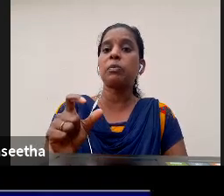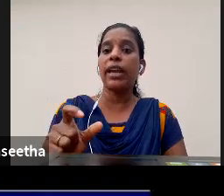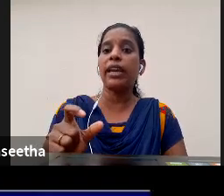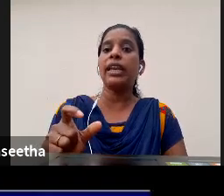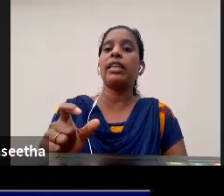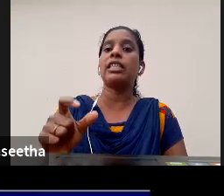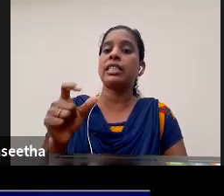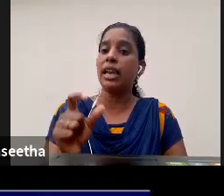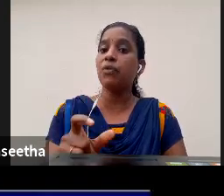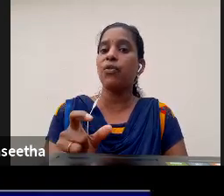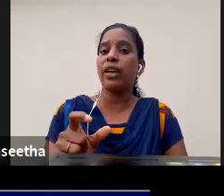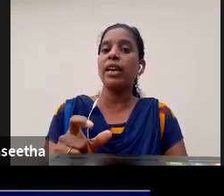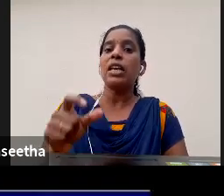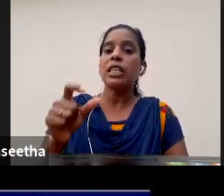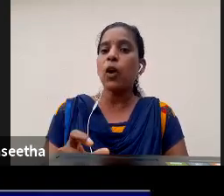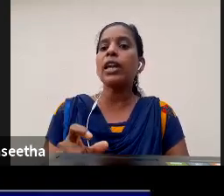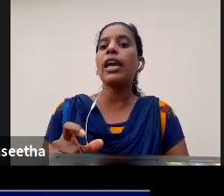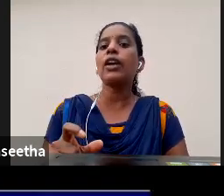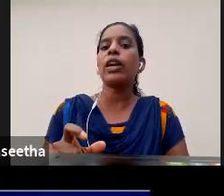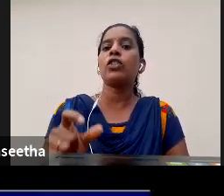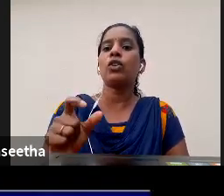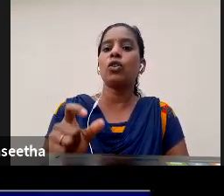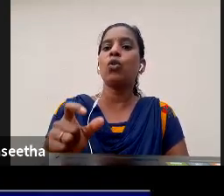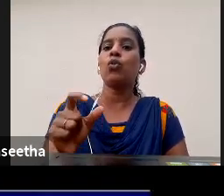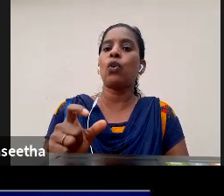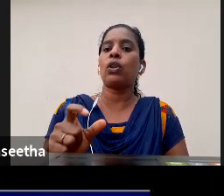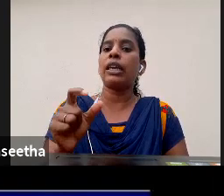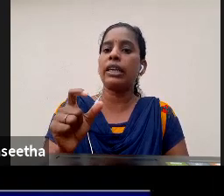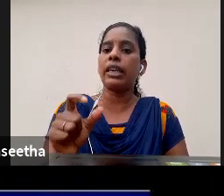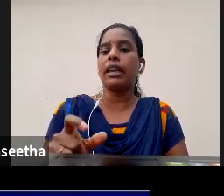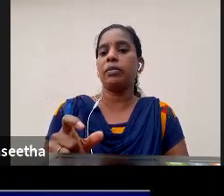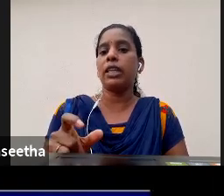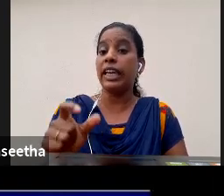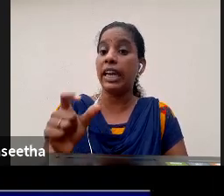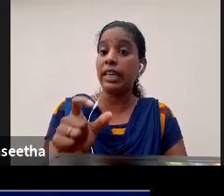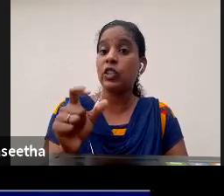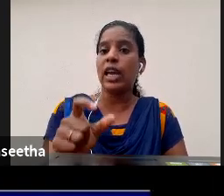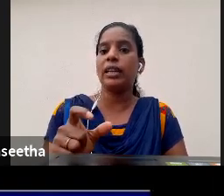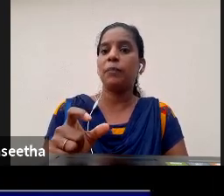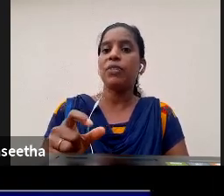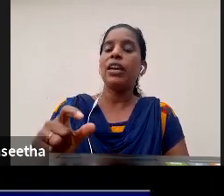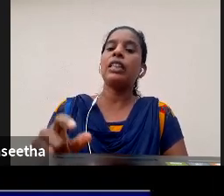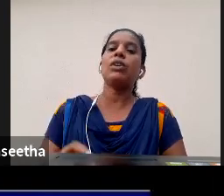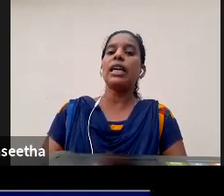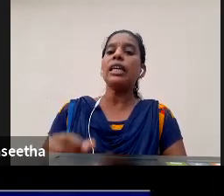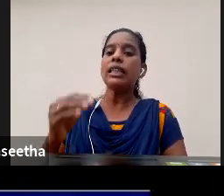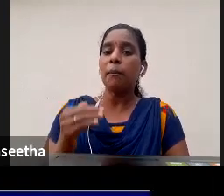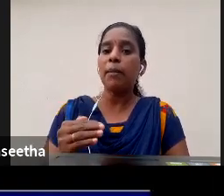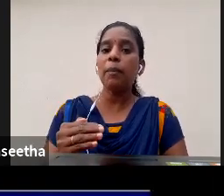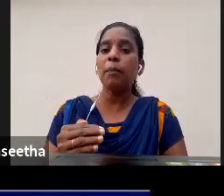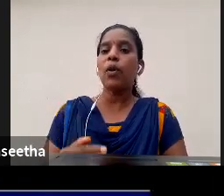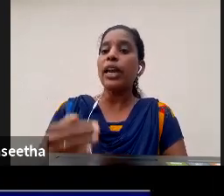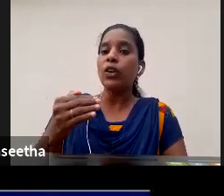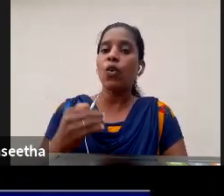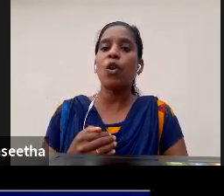ചൈൽഡ്സ് ബ്രെയിൻ ഇൻ ദ സെയിം വേ സ്പോക്കൺ ലാംഗ്വേജ് ഡു ഫോർ ദ ഹിയറിംഗ് ചൈൽഡ്. എന്ന് വെച്ചാൽ